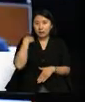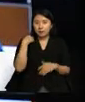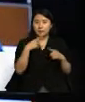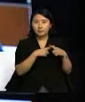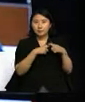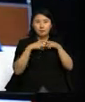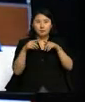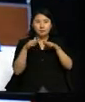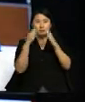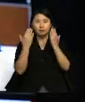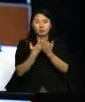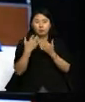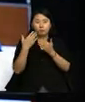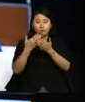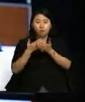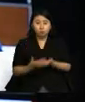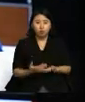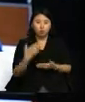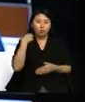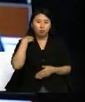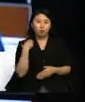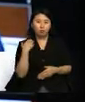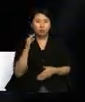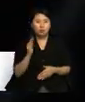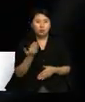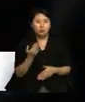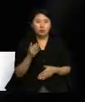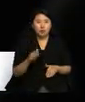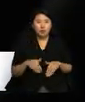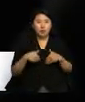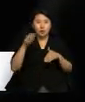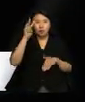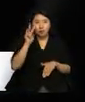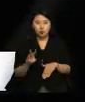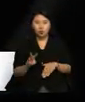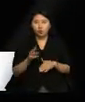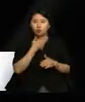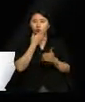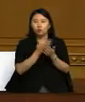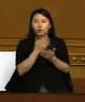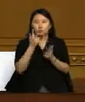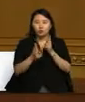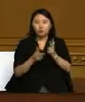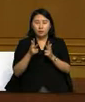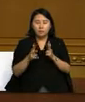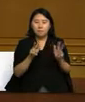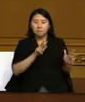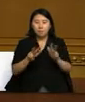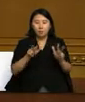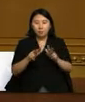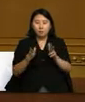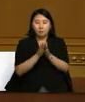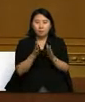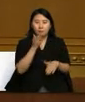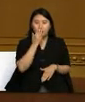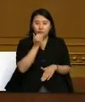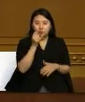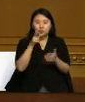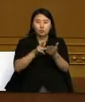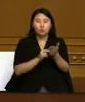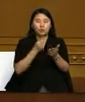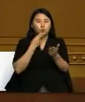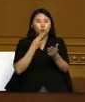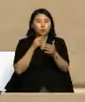의무는 점점 무거워지고 있습니다. 특히 양주시의 역점 사업이 적기에 시행되고 차질